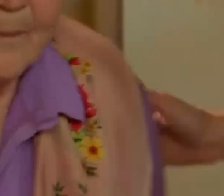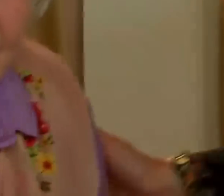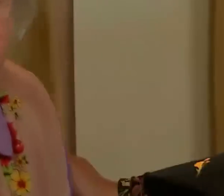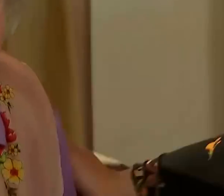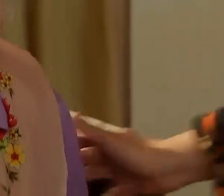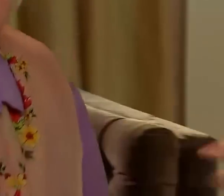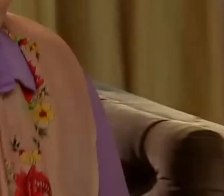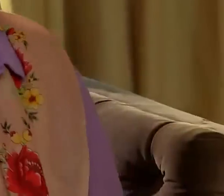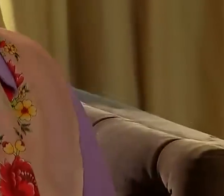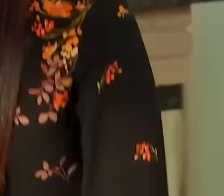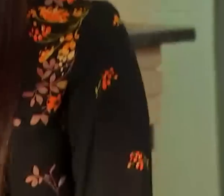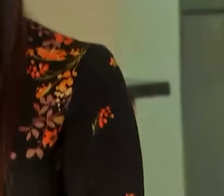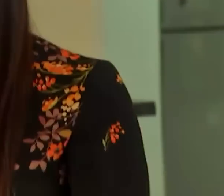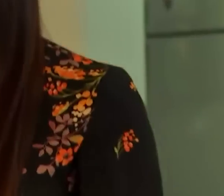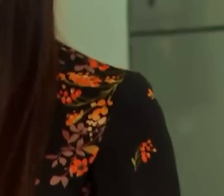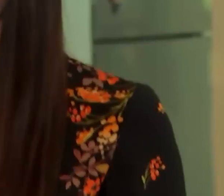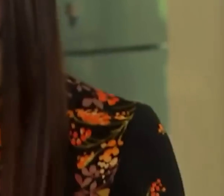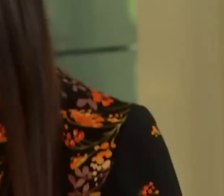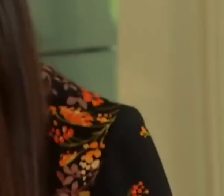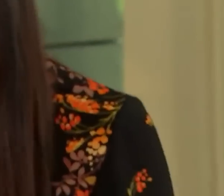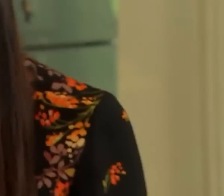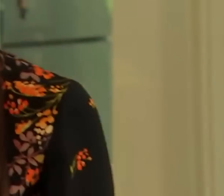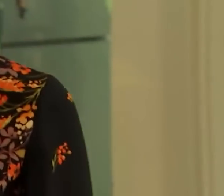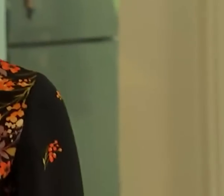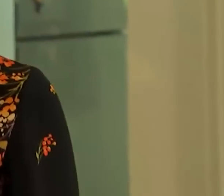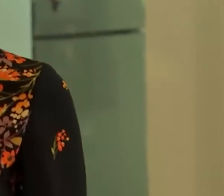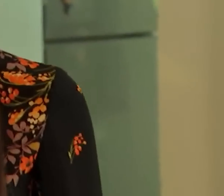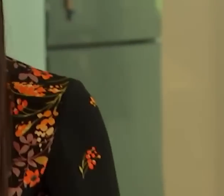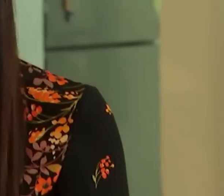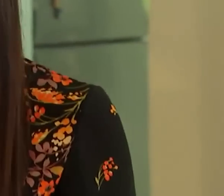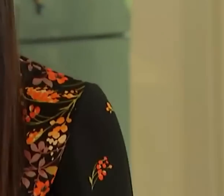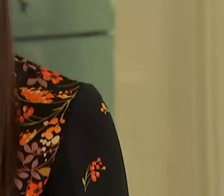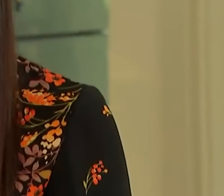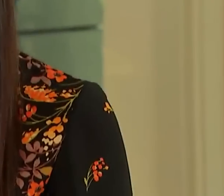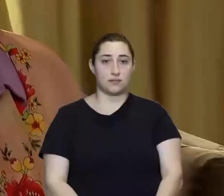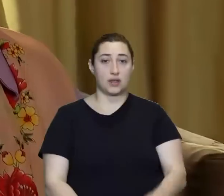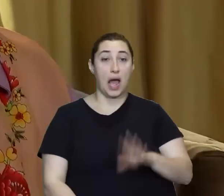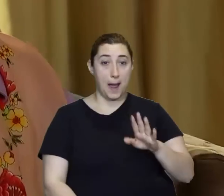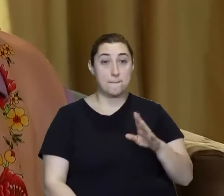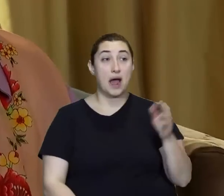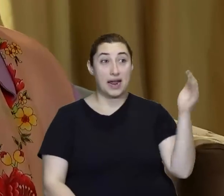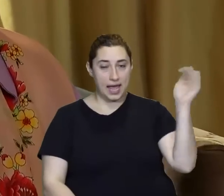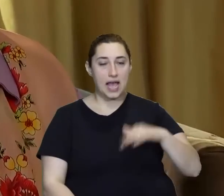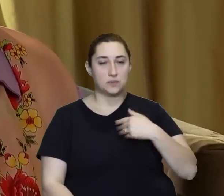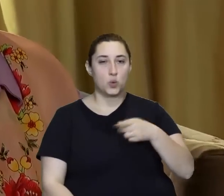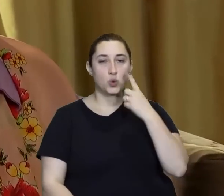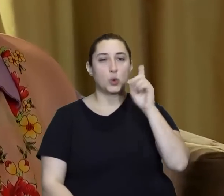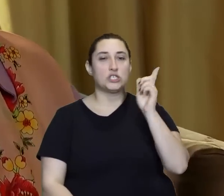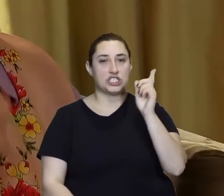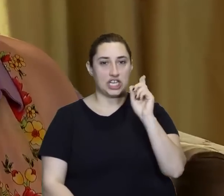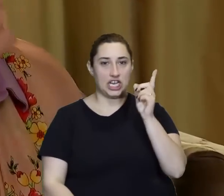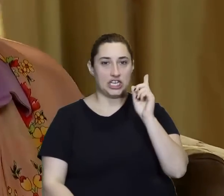götürüyor. Fikriye oturdu. Zehra huzursuzca karşısında. Ama bir gelsin. Ben yapacağımı biliyorum